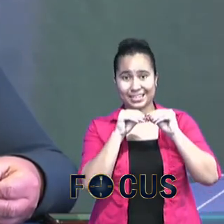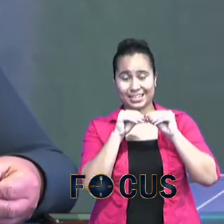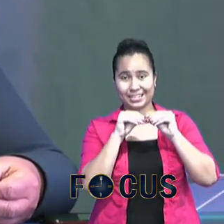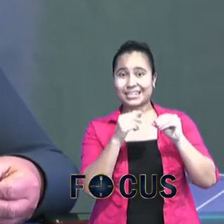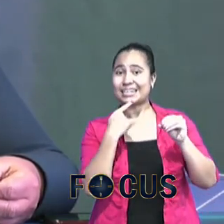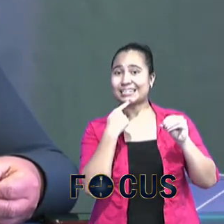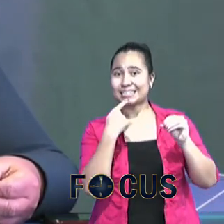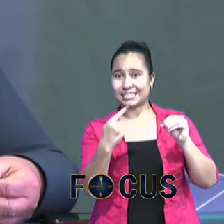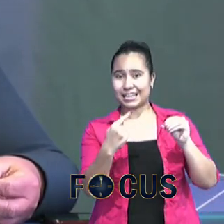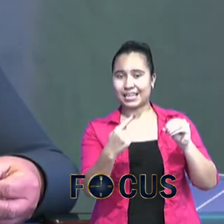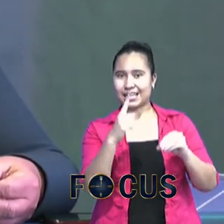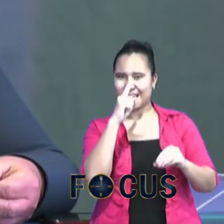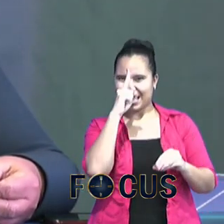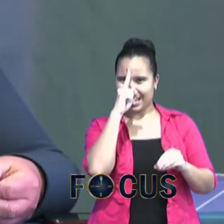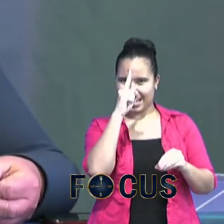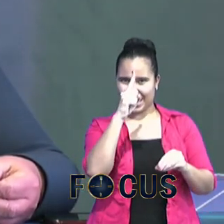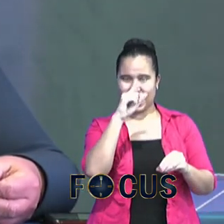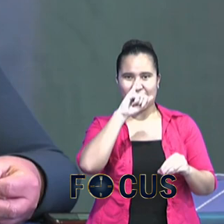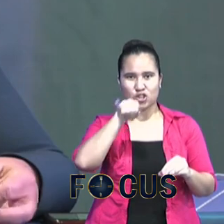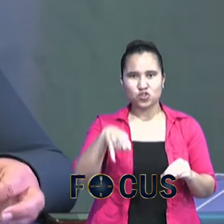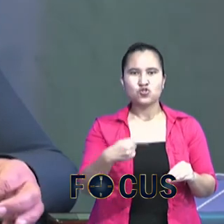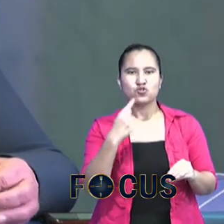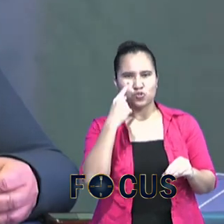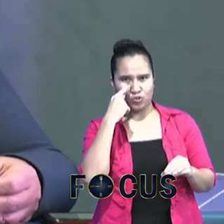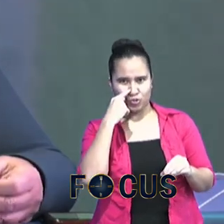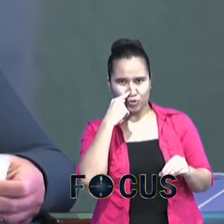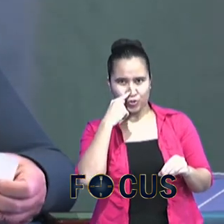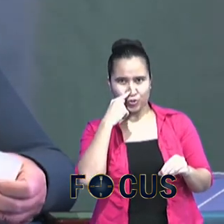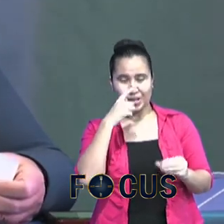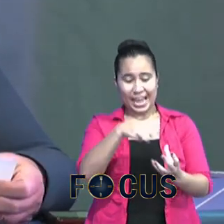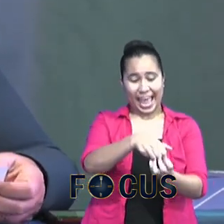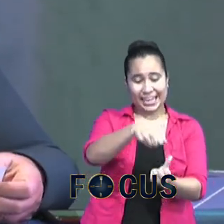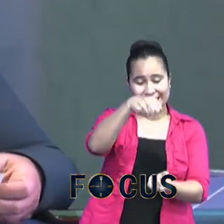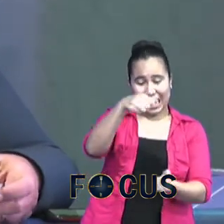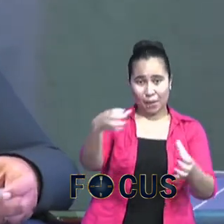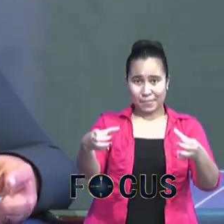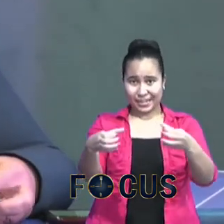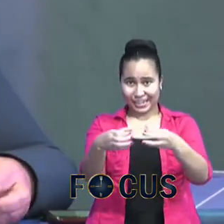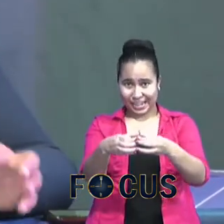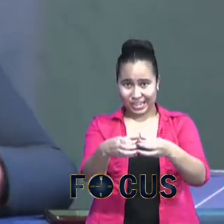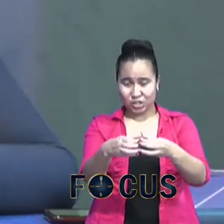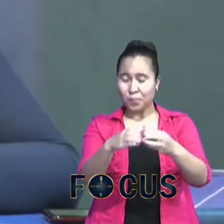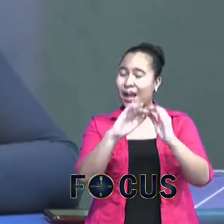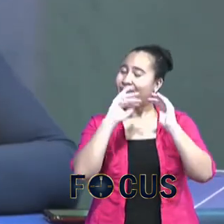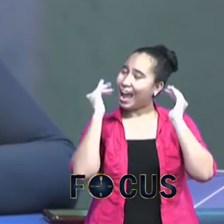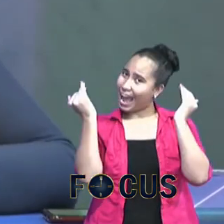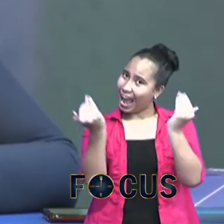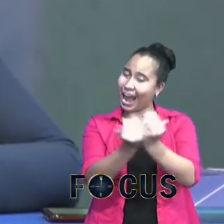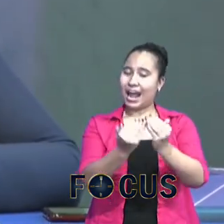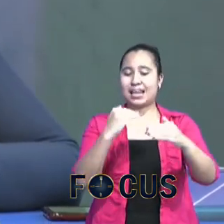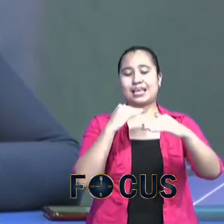dat per 1 juni de examenklassen op alle niveaus weer